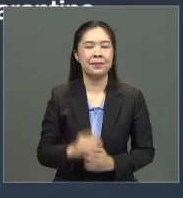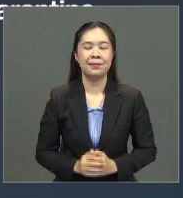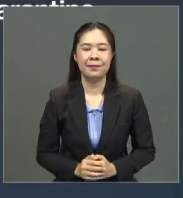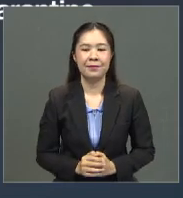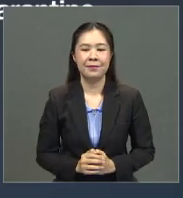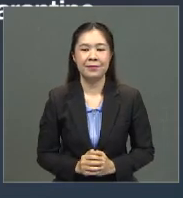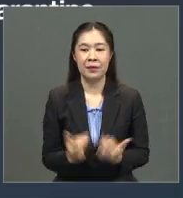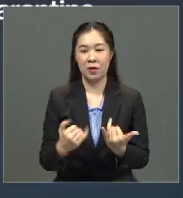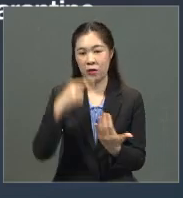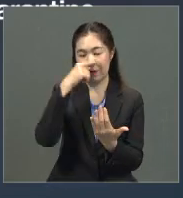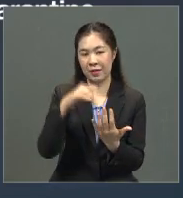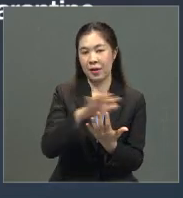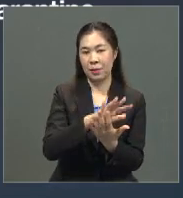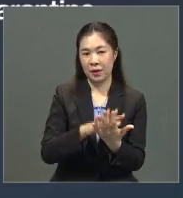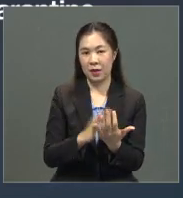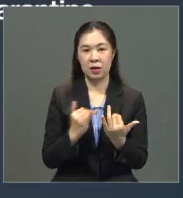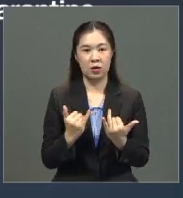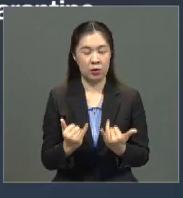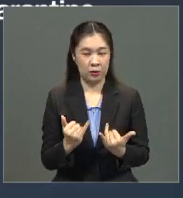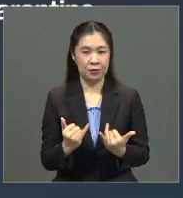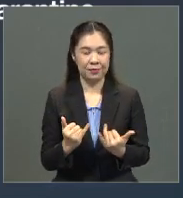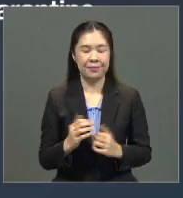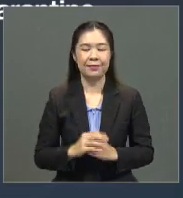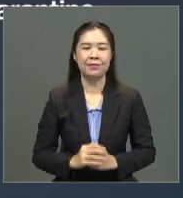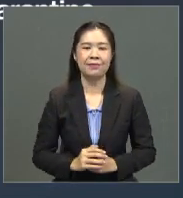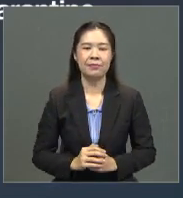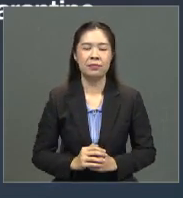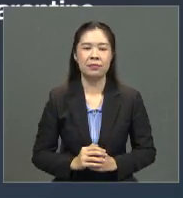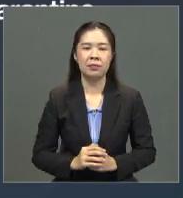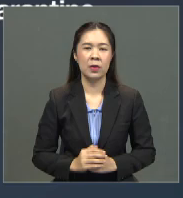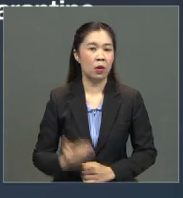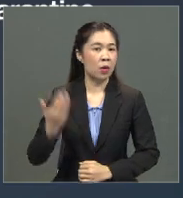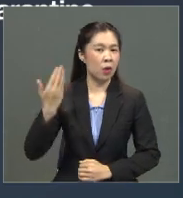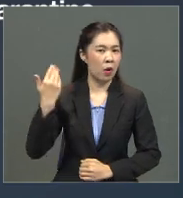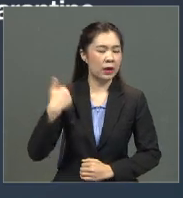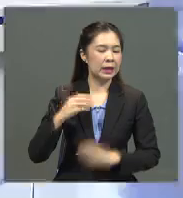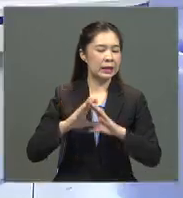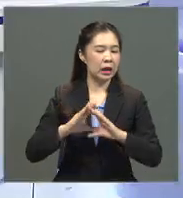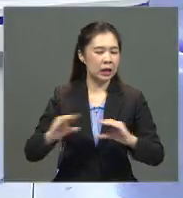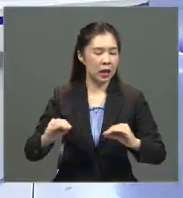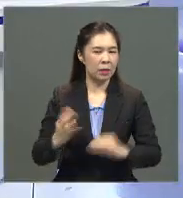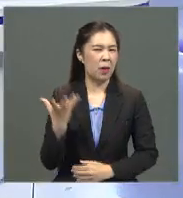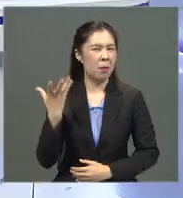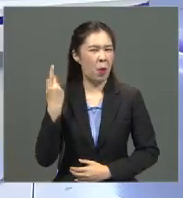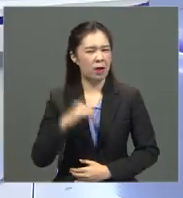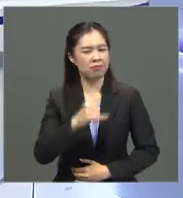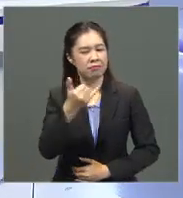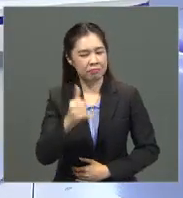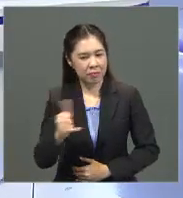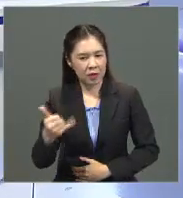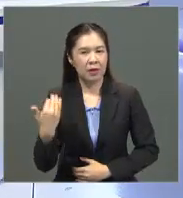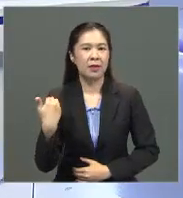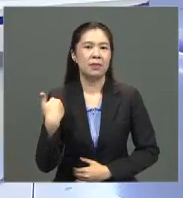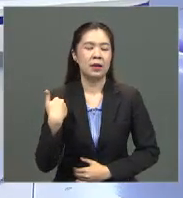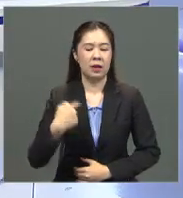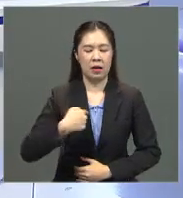และก็ถือว่าสถานการณ์ในประเทศเนี่ยค่อนข้างที่จะจะถ้าหลายคนก่อนนั้นจะใช้ตัวนิ่งแต่เมื่อวานน่ะจะบอกว่าไม่นิ่งก็ถือว่าอยู่ใน